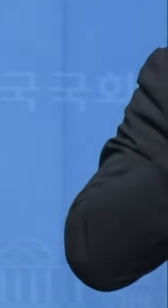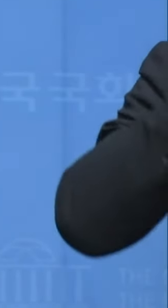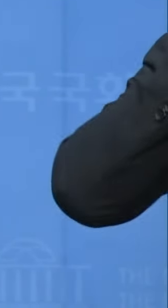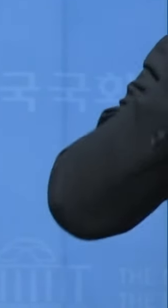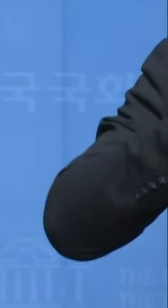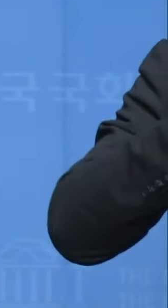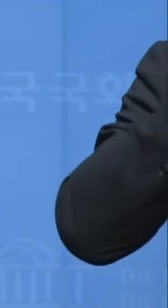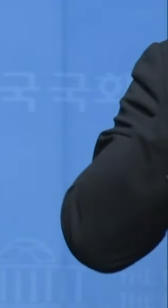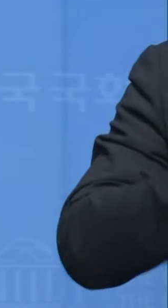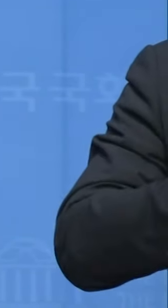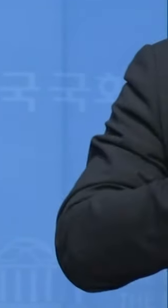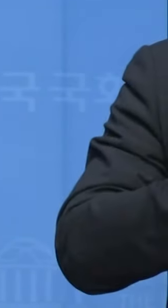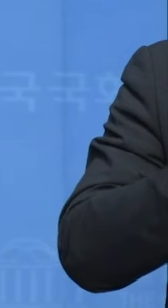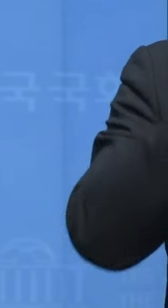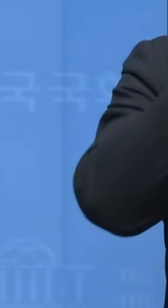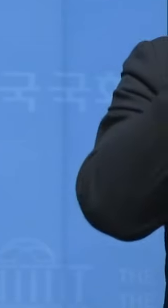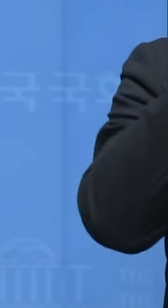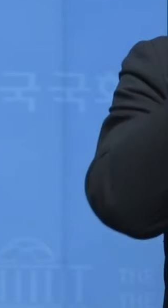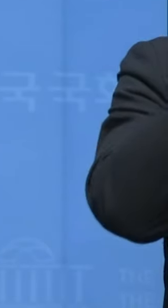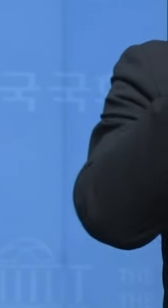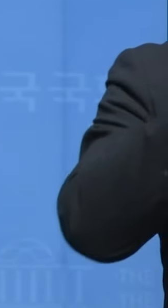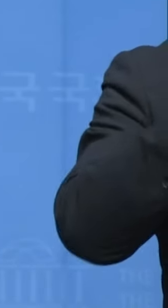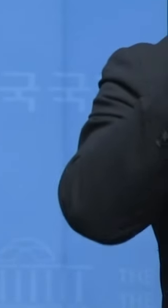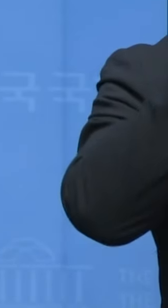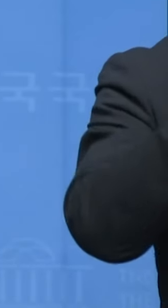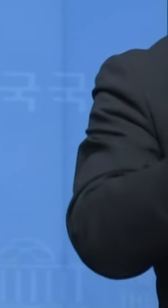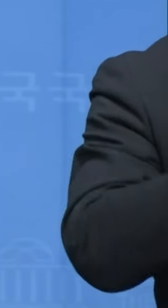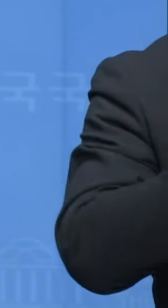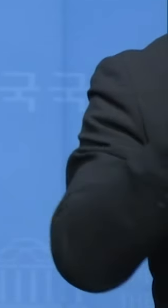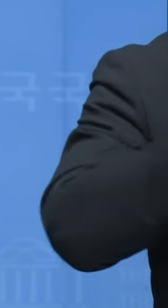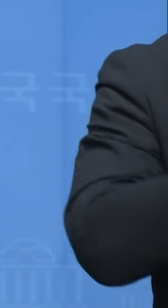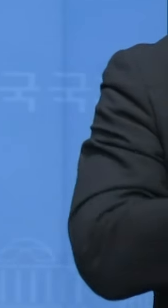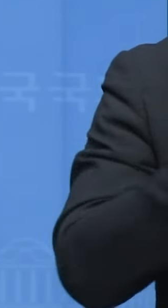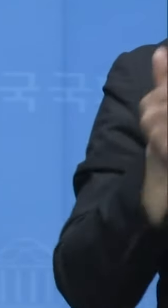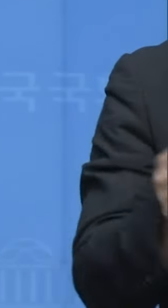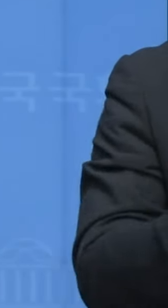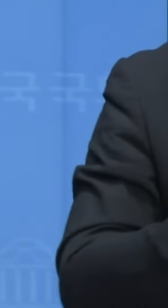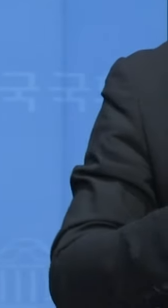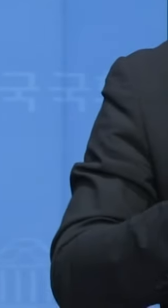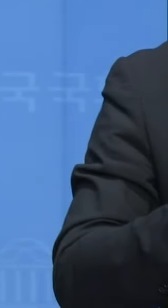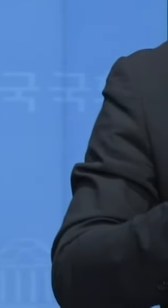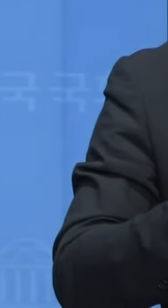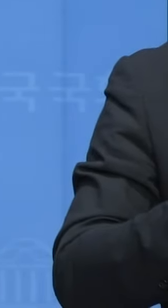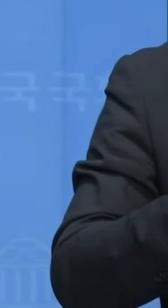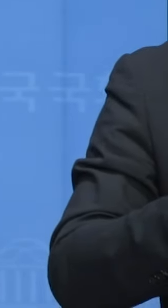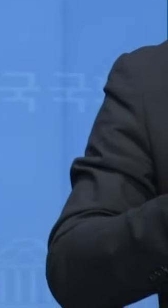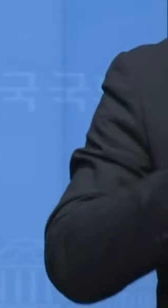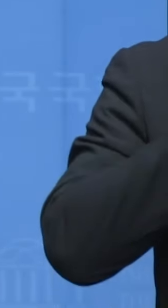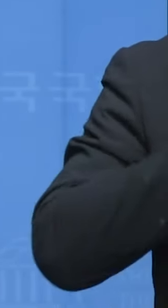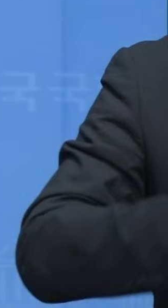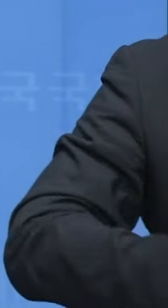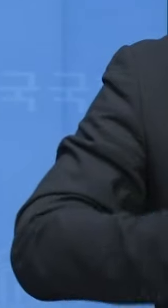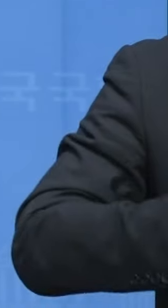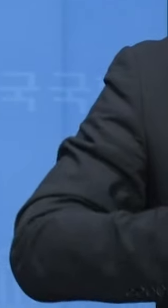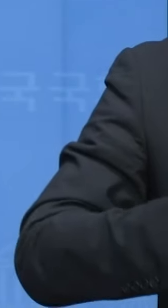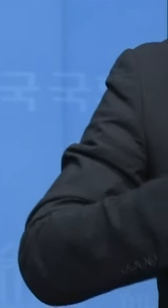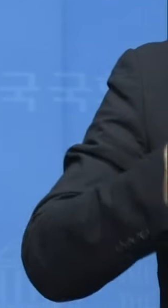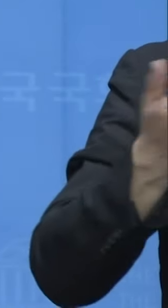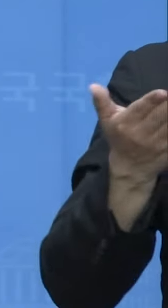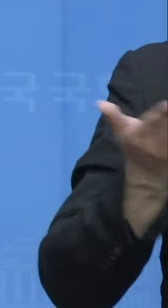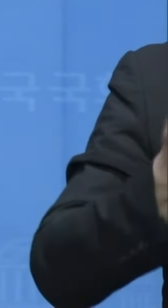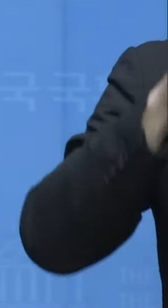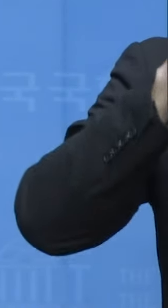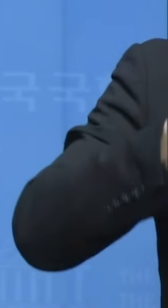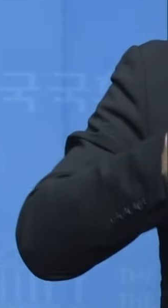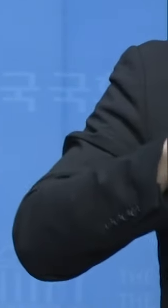자재를 적용한 것이라면 권위는 스스로의 권위와 정당성을 허물어뜨린 오점을 남긴 조사가 될 것임을 경고하며 이에 대한